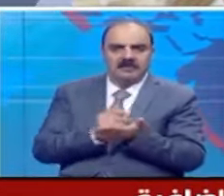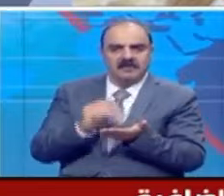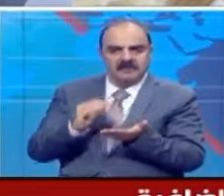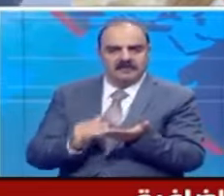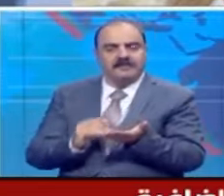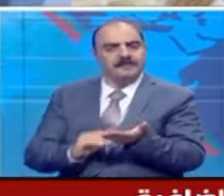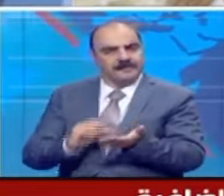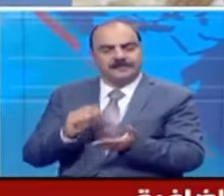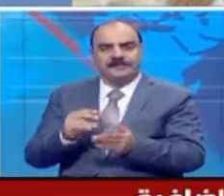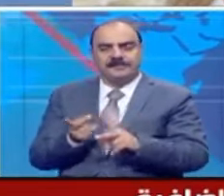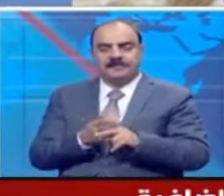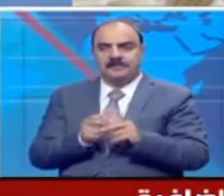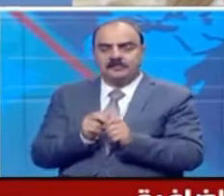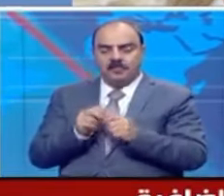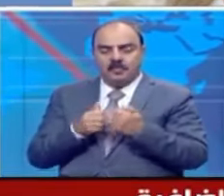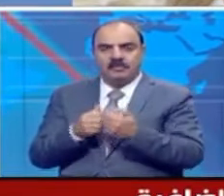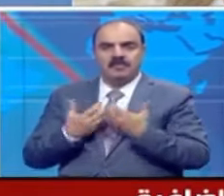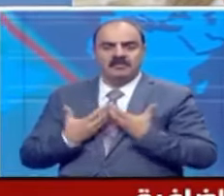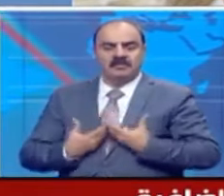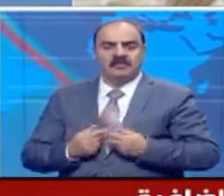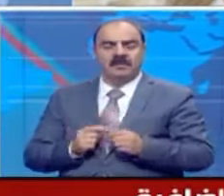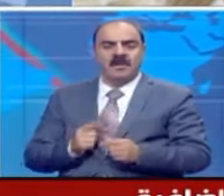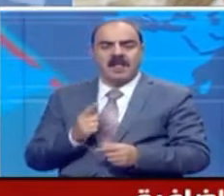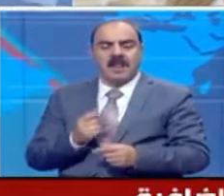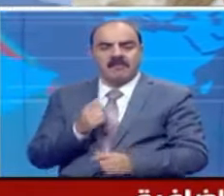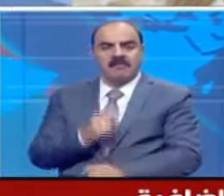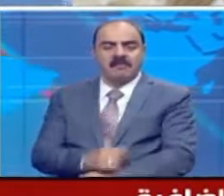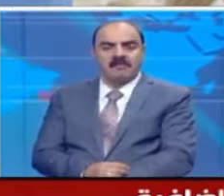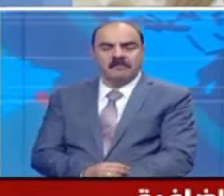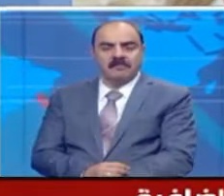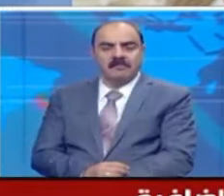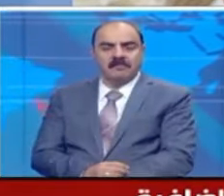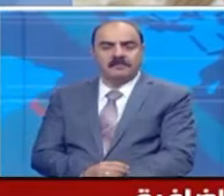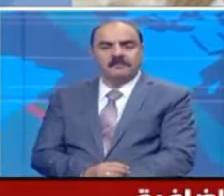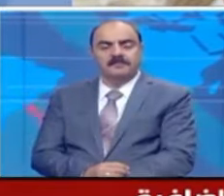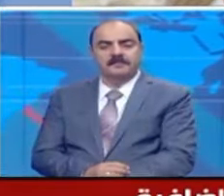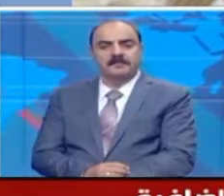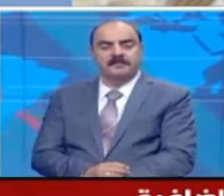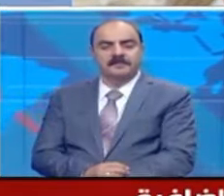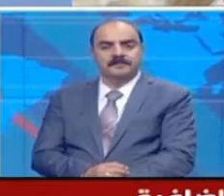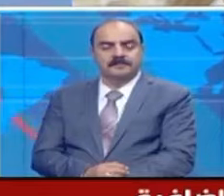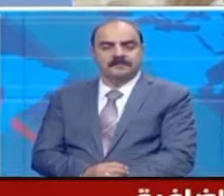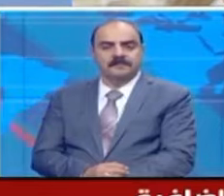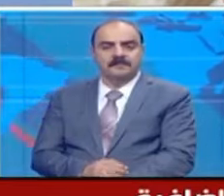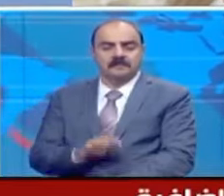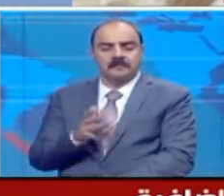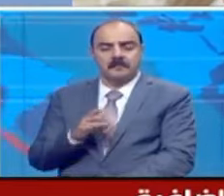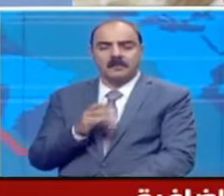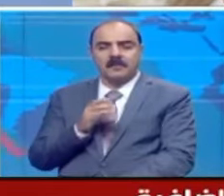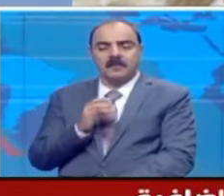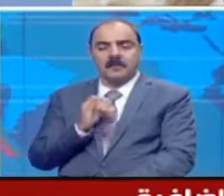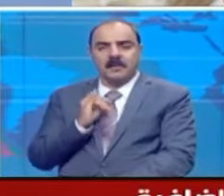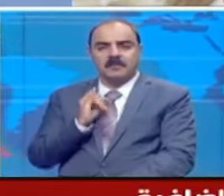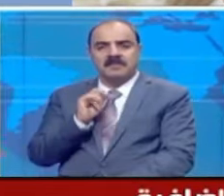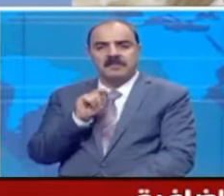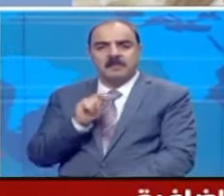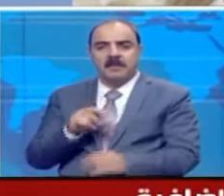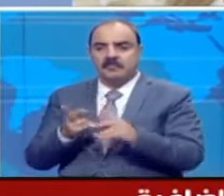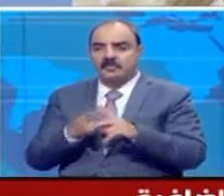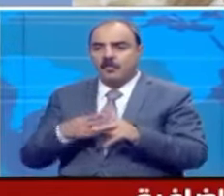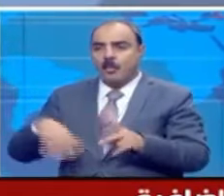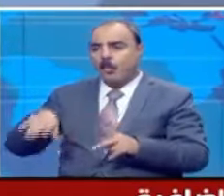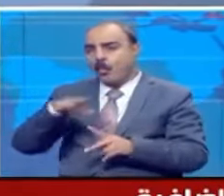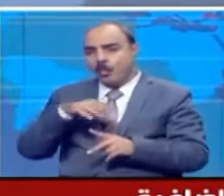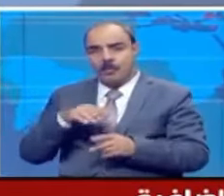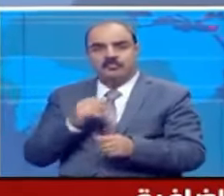جدا من الاسر الحقيقه، يعني بتتكلم تقريبا في ما يقرب من نص المصريين تقريبا هيستفيدوا